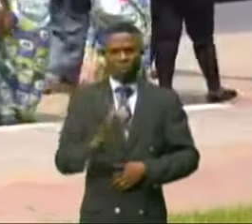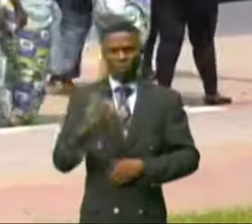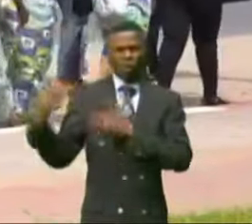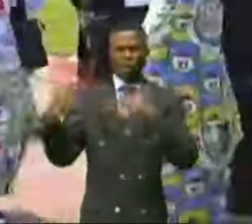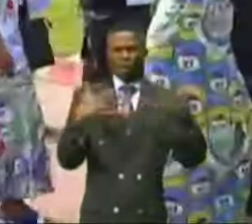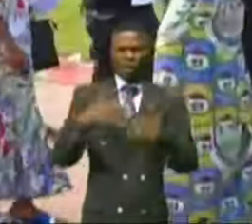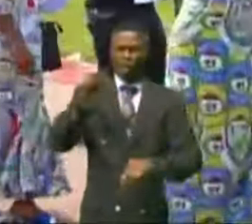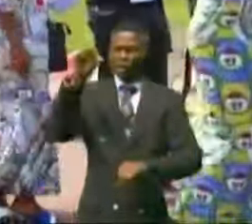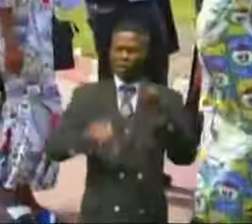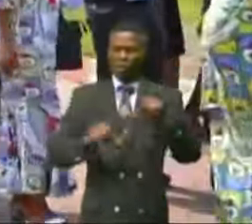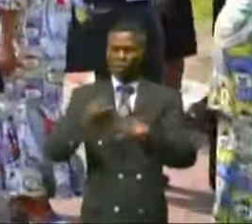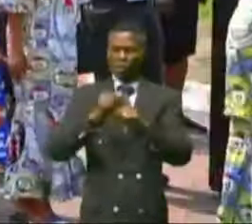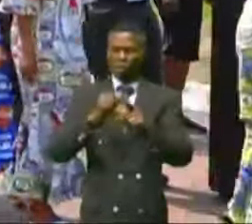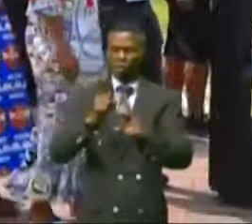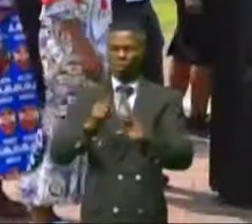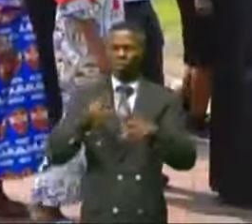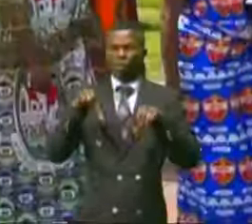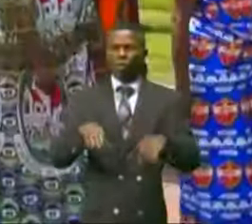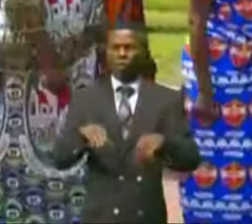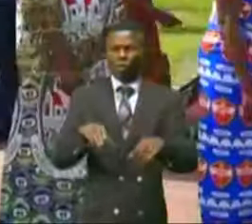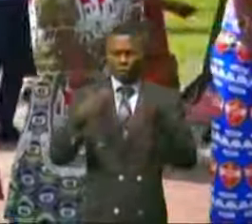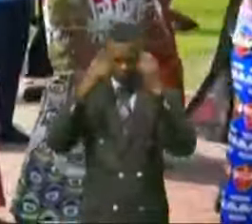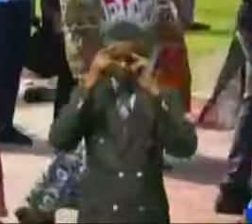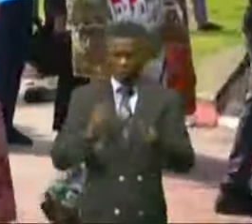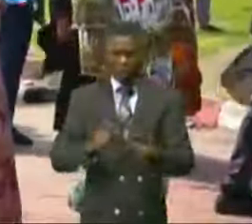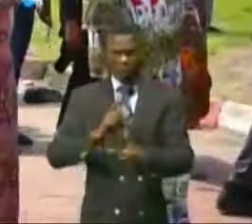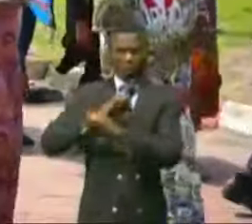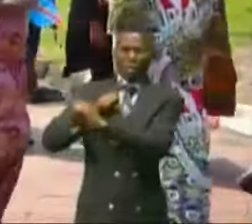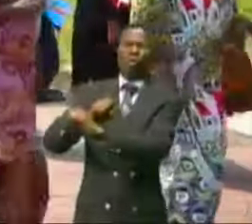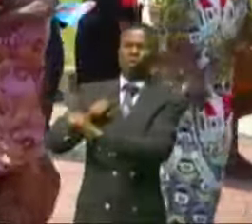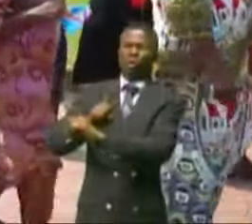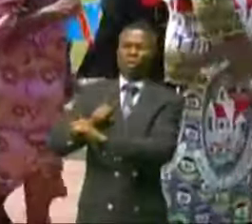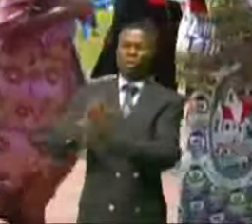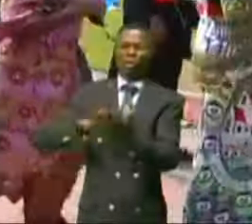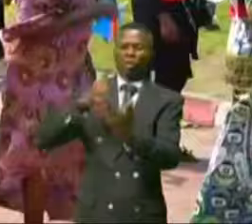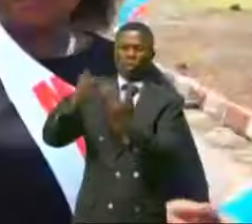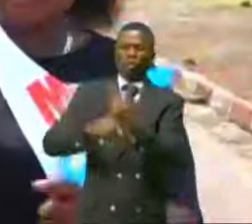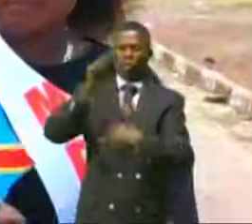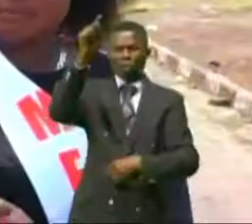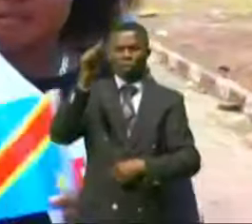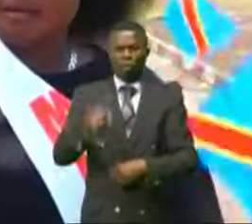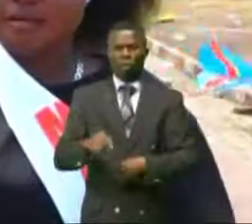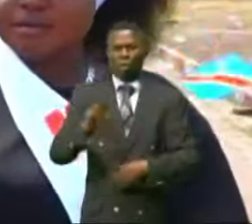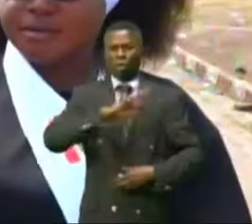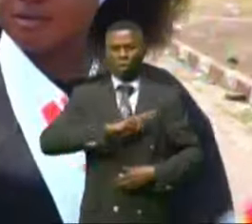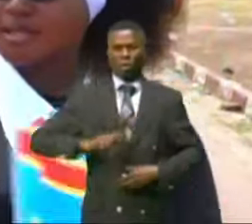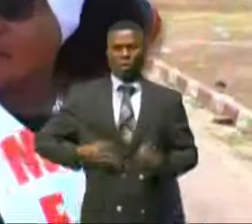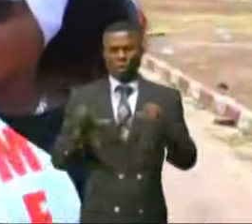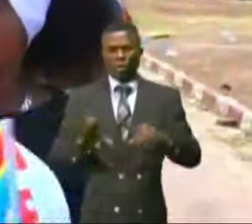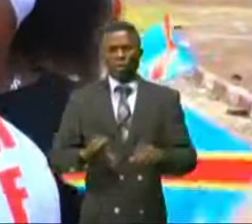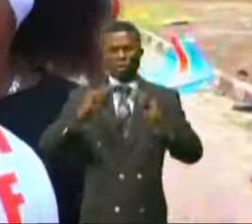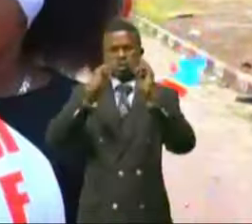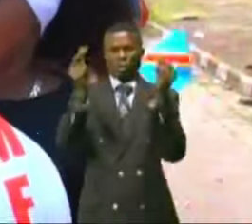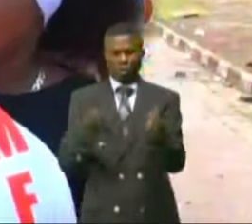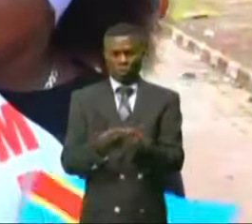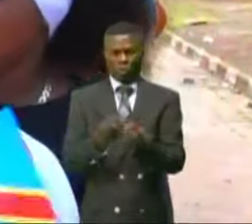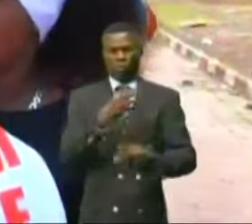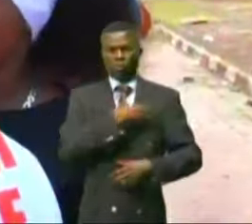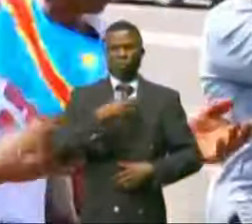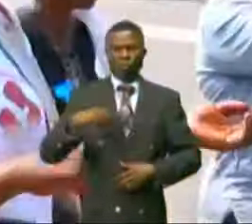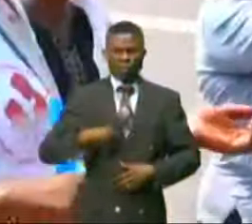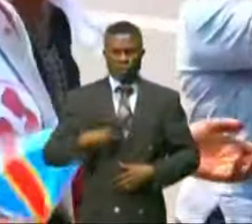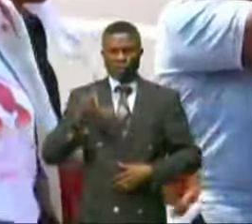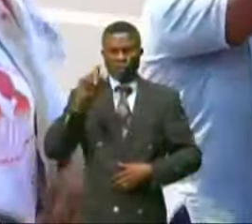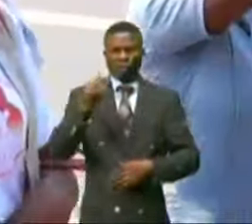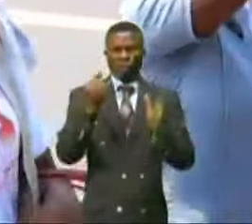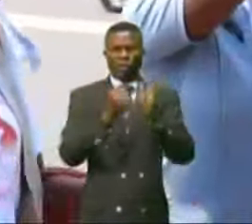injuste imposée à la RDC, déterminée à barrer la route au plan de balkanisation de la RDC. Le mouvement des femmes des